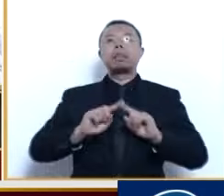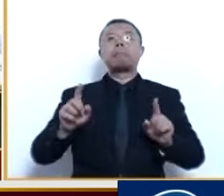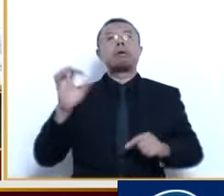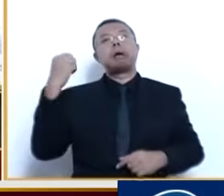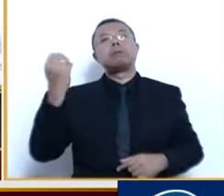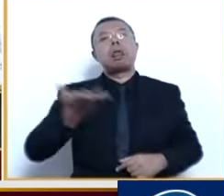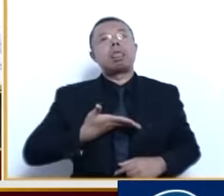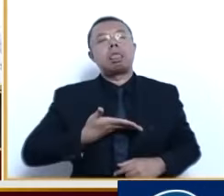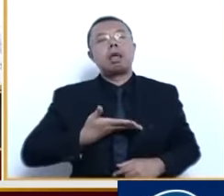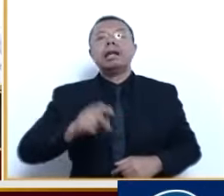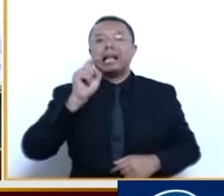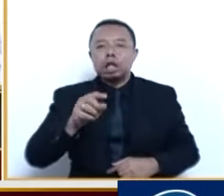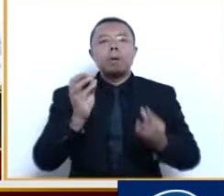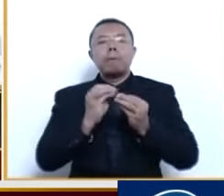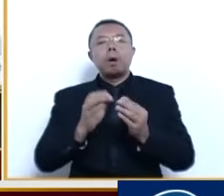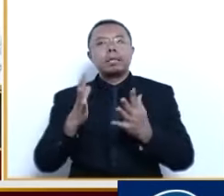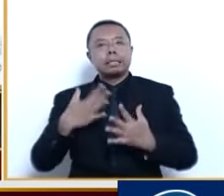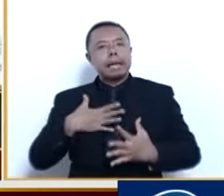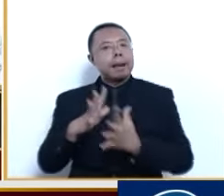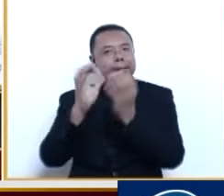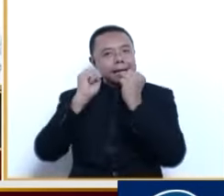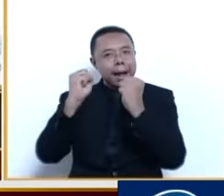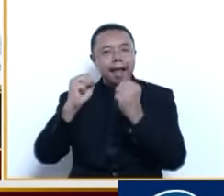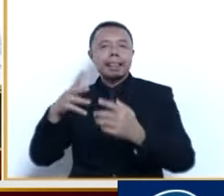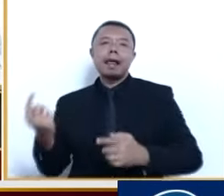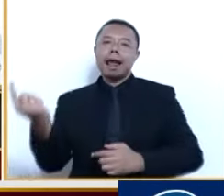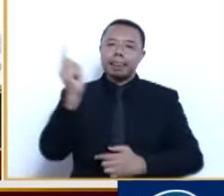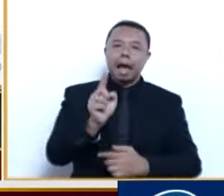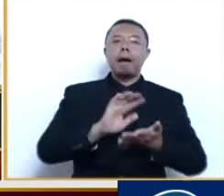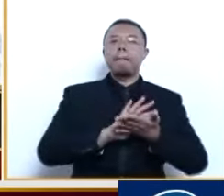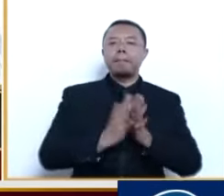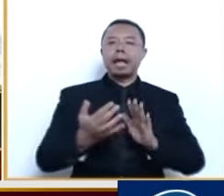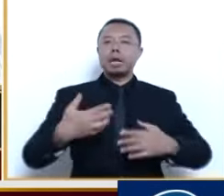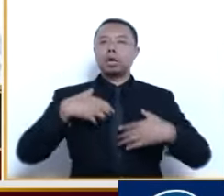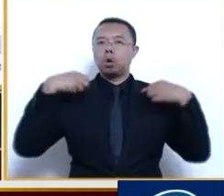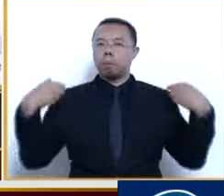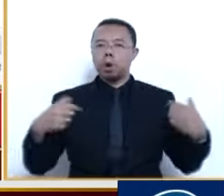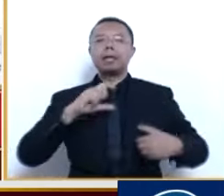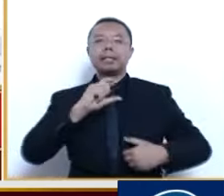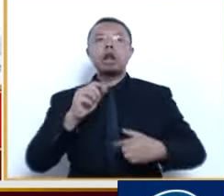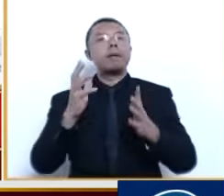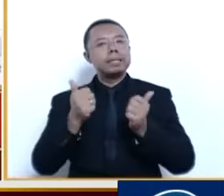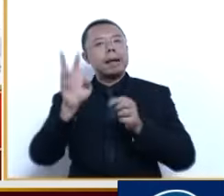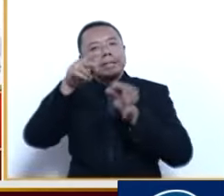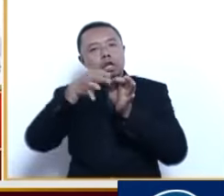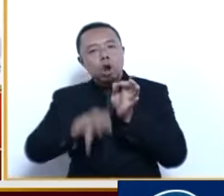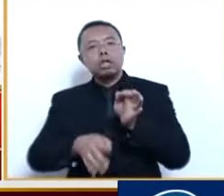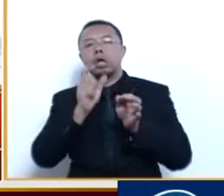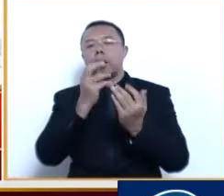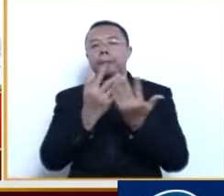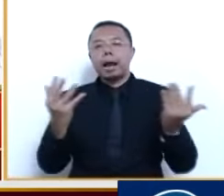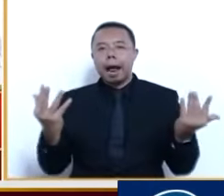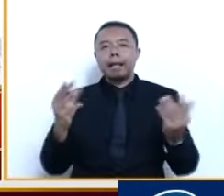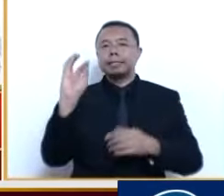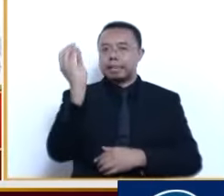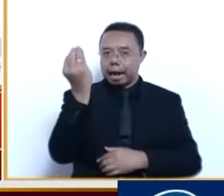mendapatkan dan itulah yang membuat semangat saya untuk hadir dan tampil menjadi orang yang menyelesaikan persoalan yang ada di